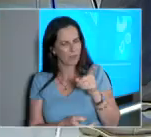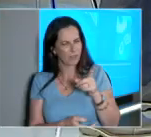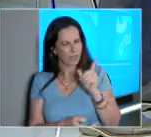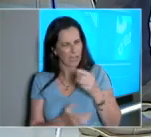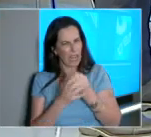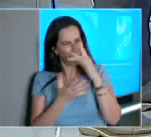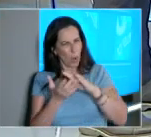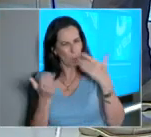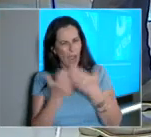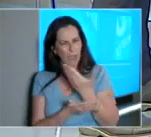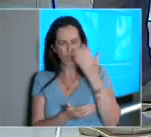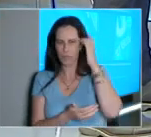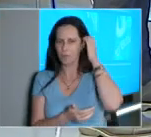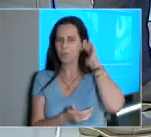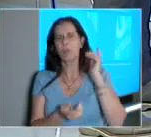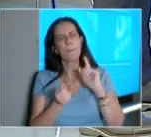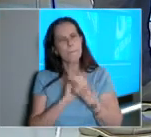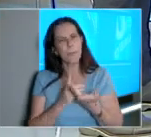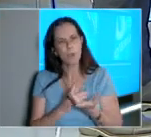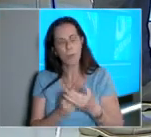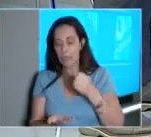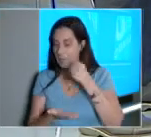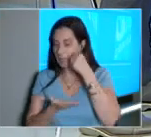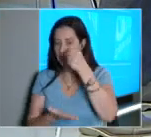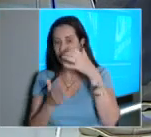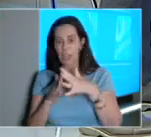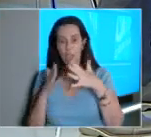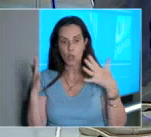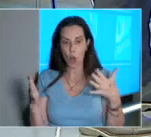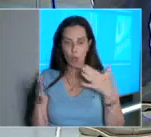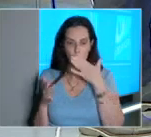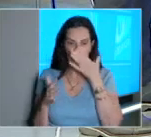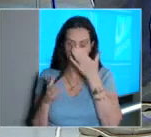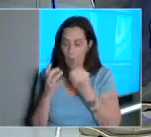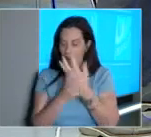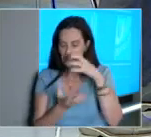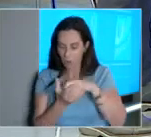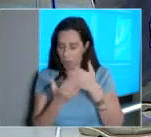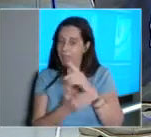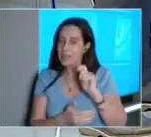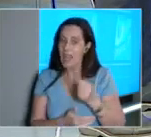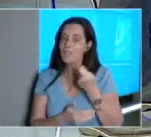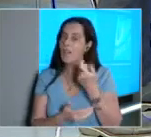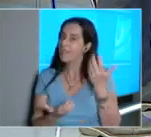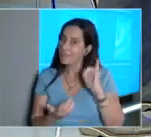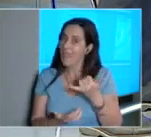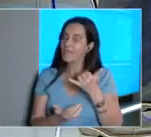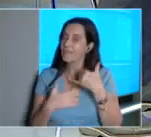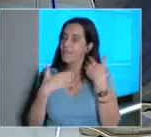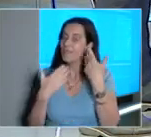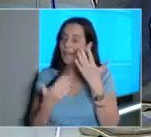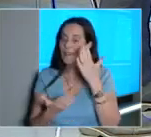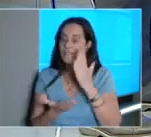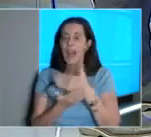יישוב חדש במקום לקחת את התקציבים האדירים בהקמת יישוב כזה, ודווקא לתמוך ולחזק